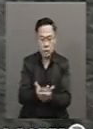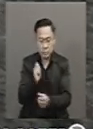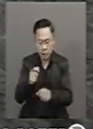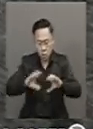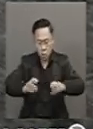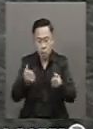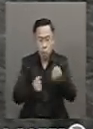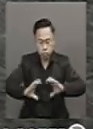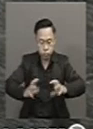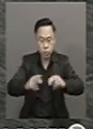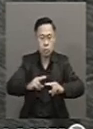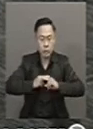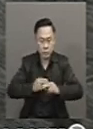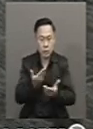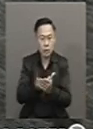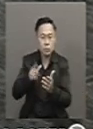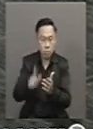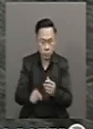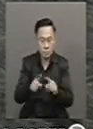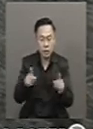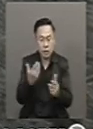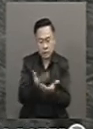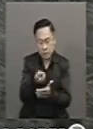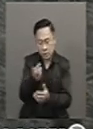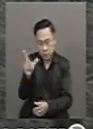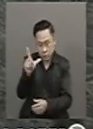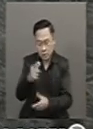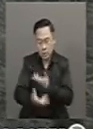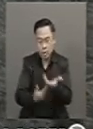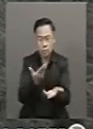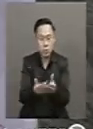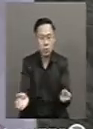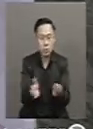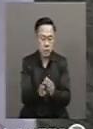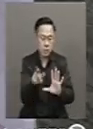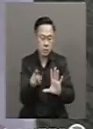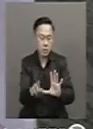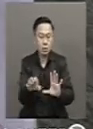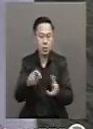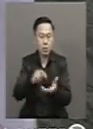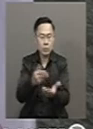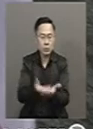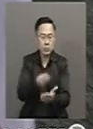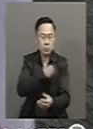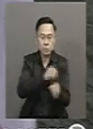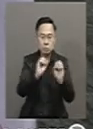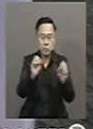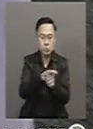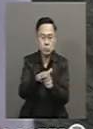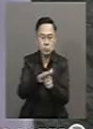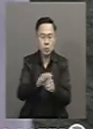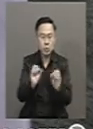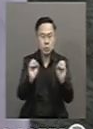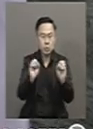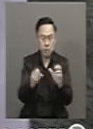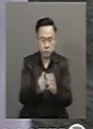นได้หน่อยเงินค่าขายข้าวเปลือกที่ได้มาตันละ 5,500 บาทอันนี้ถือว่าเสมอตัวแต่ชาวนาคนอื่นๆที่เข